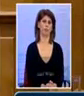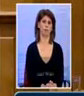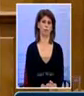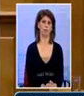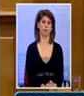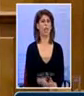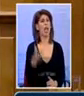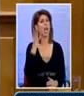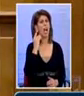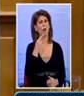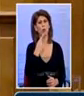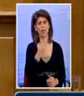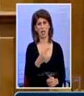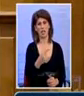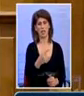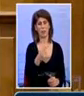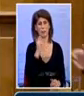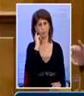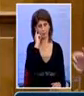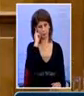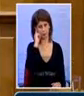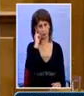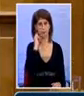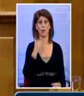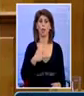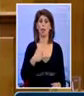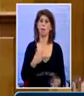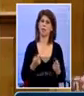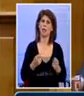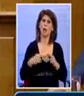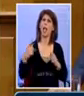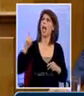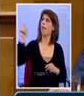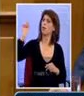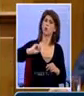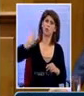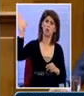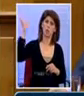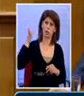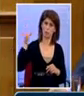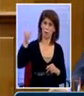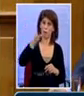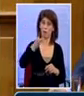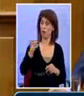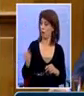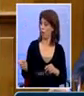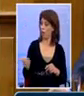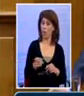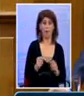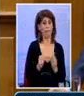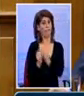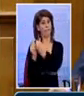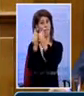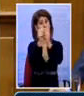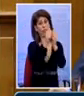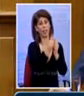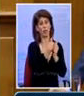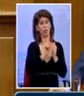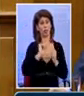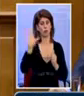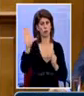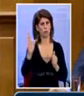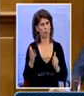Σας άκουσα όμως να λέτε ότι εμείς κάνουμε εχθρούς στο εξωτερικό, ενώ εσείς κάνετε φίλους.